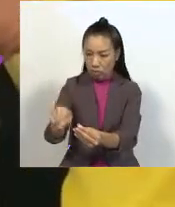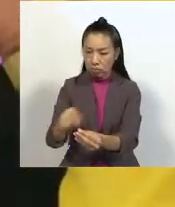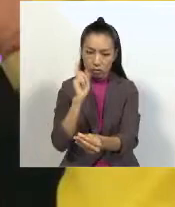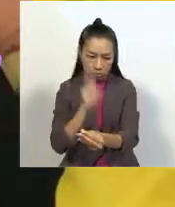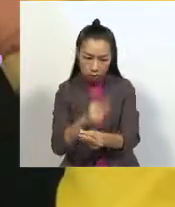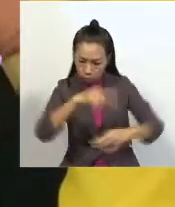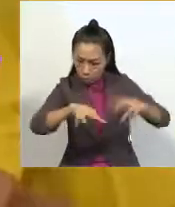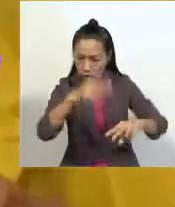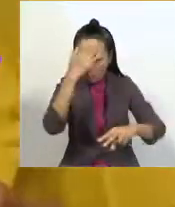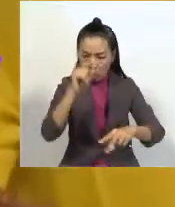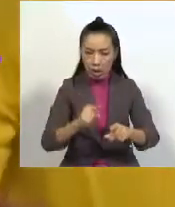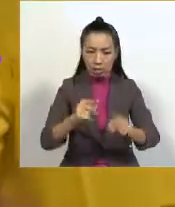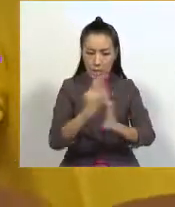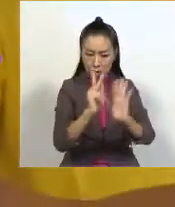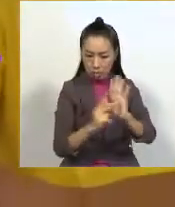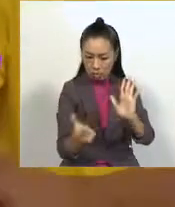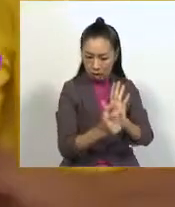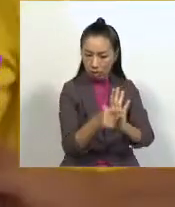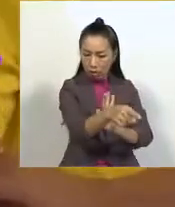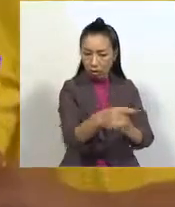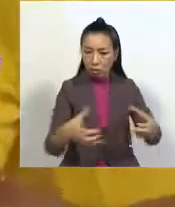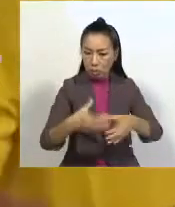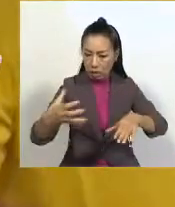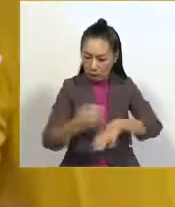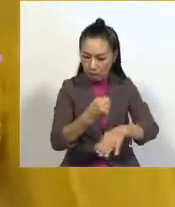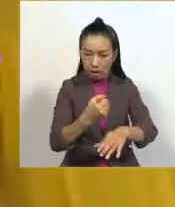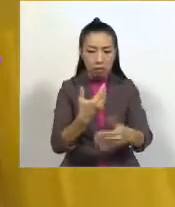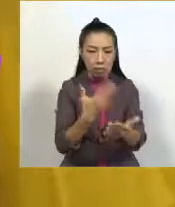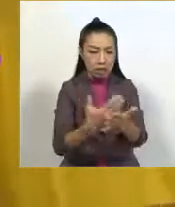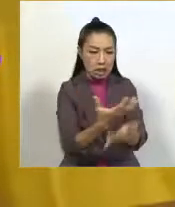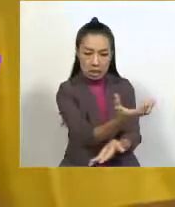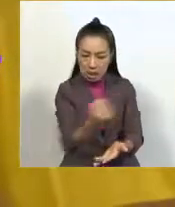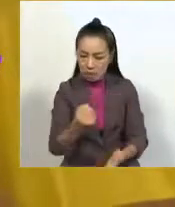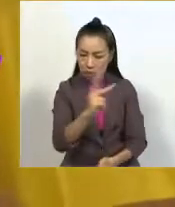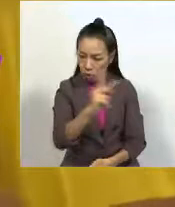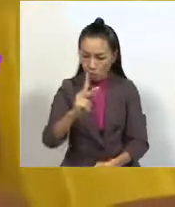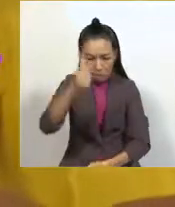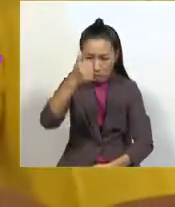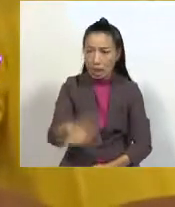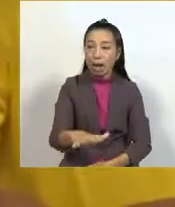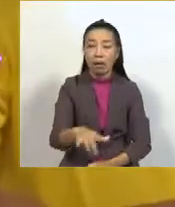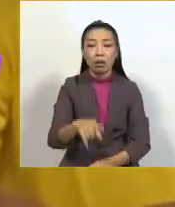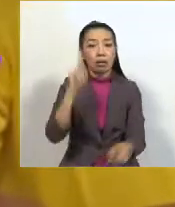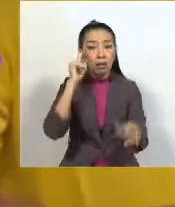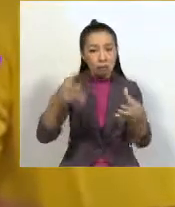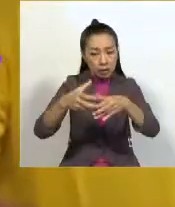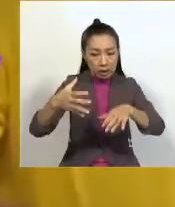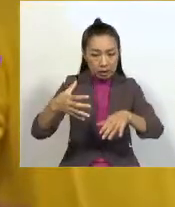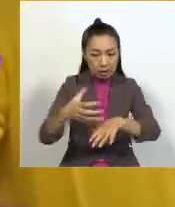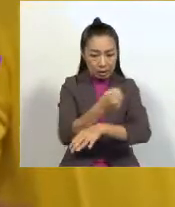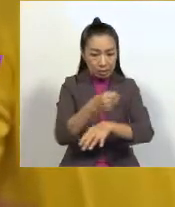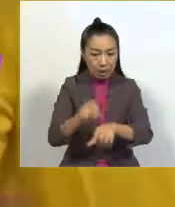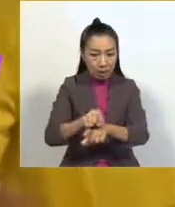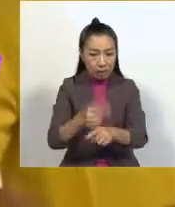ารถกู้ยืมเงินได้รวมทั้งพรรคการเมืองไม่สามารถนำเงินกู้และทรัพย์สินของพรรคไปชำระหนี้เงินกู้